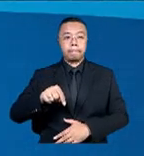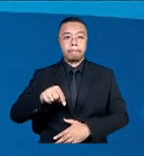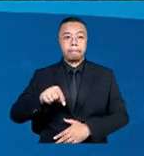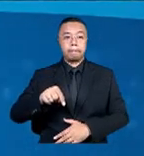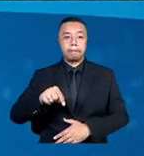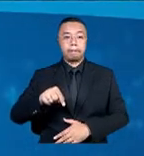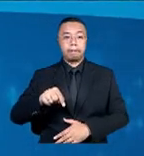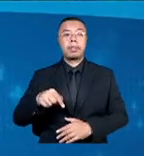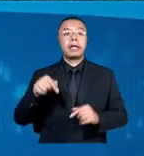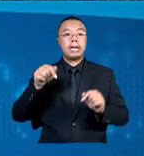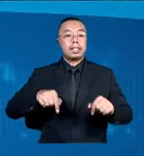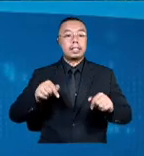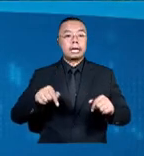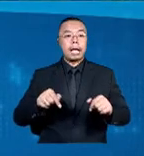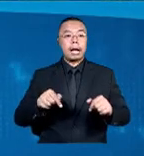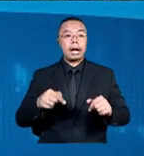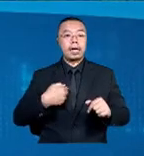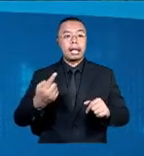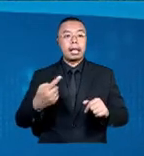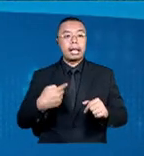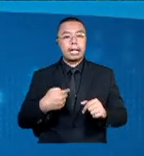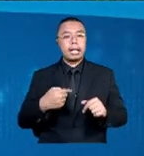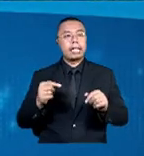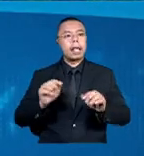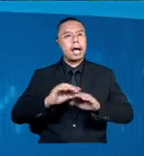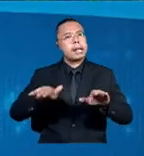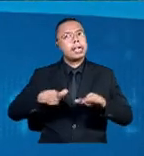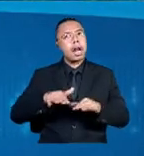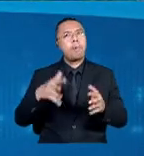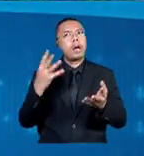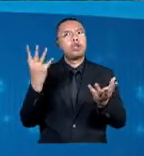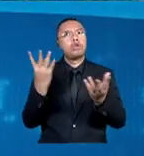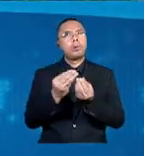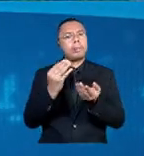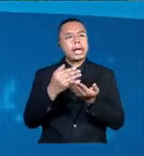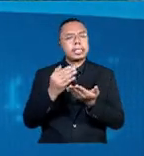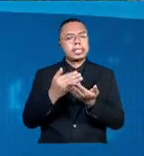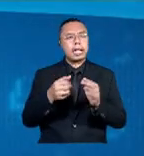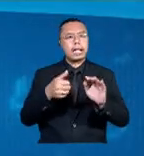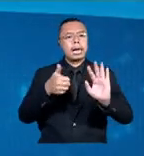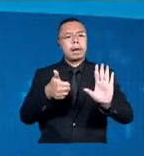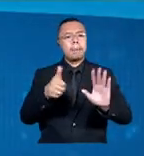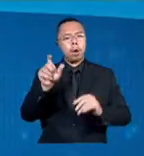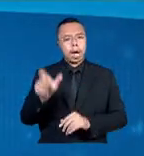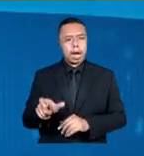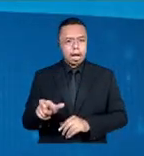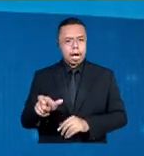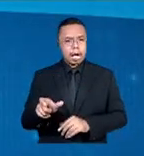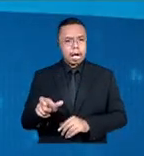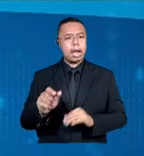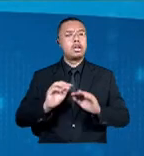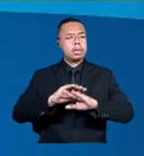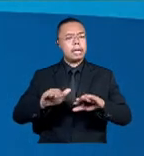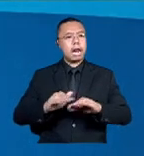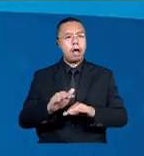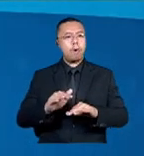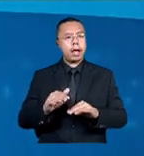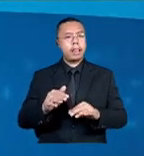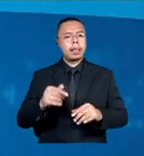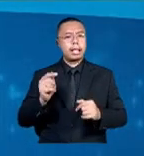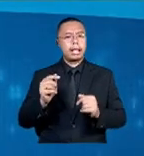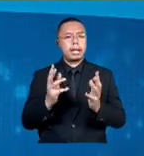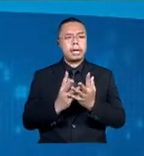1. Dan sekarang yang dirawat tinggal hanya 6 orang dirawat. Dan ini